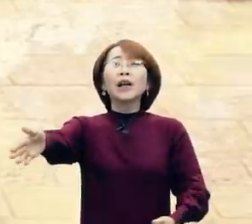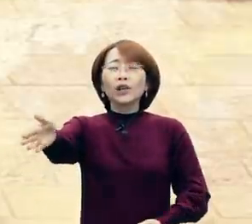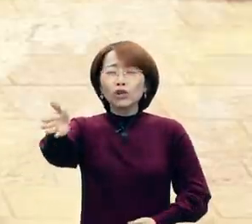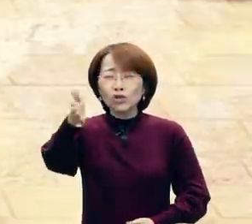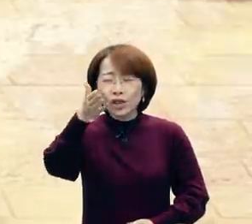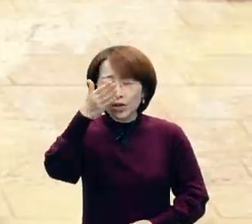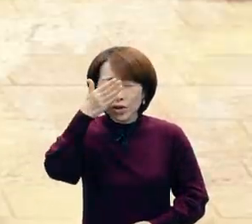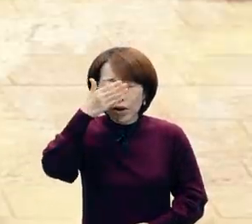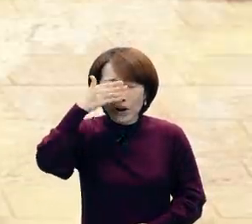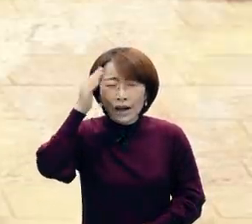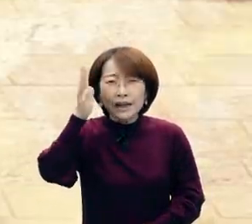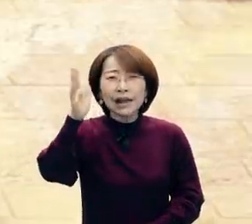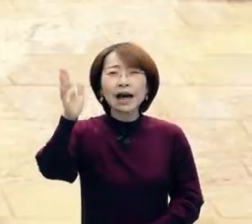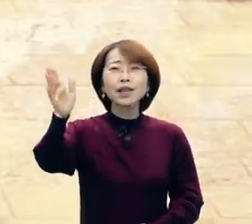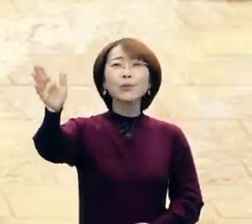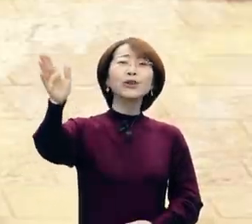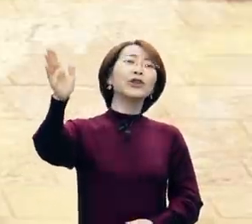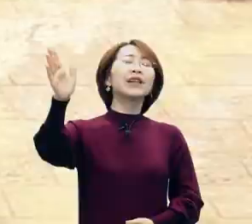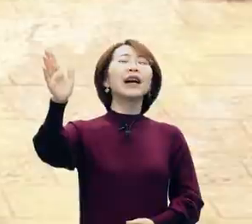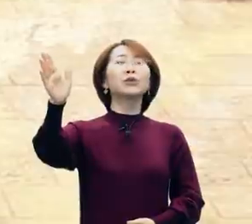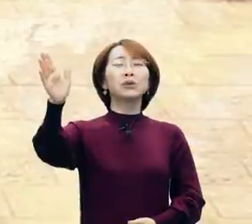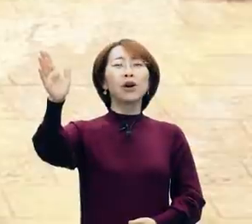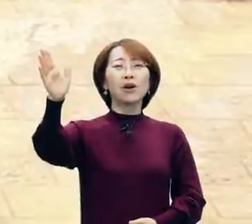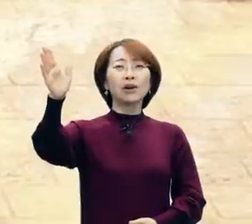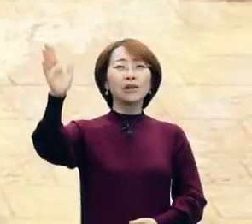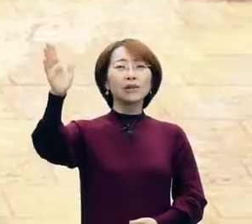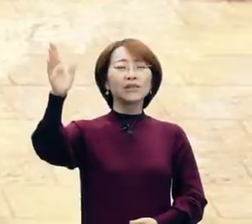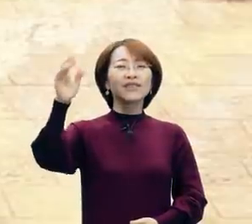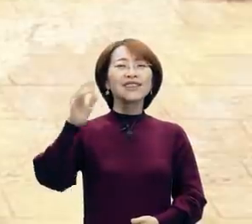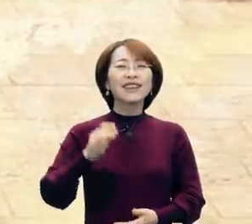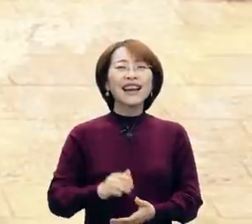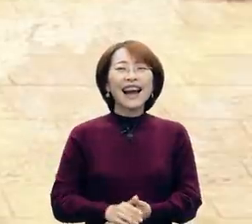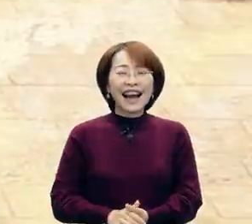바울의 눈이 떠져 다시 볼 수 있게 하소서.